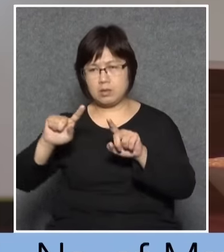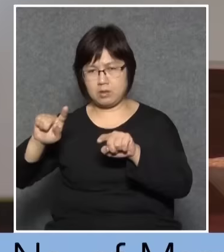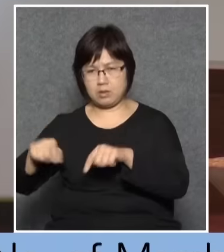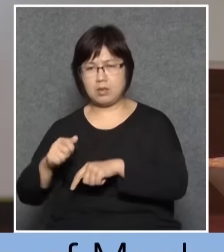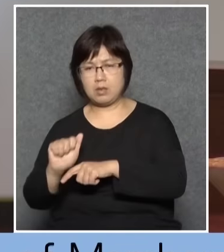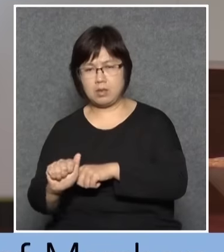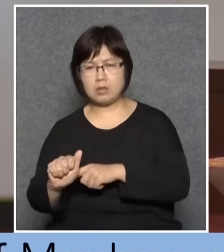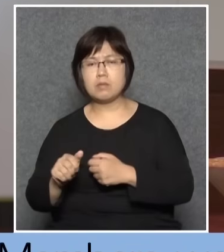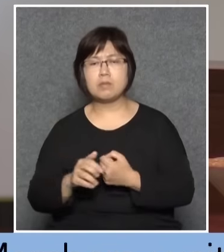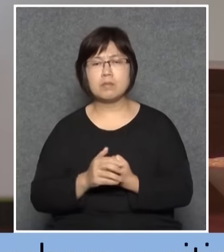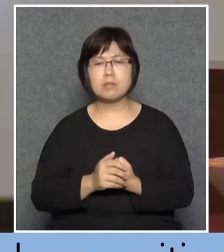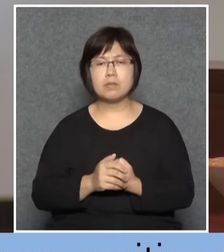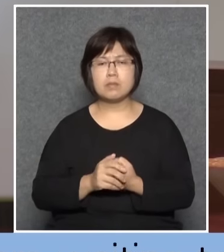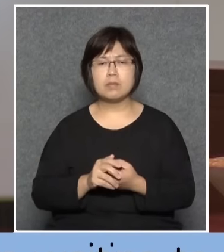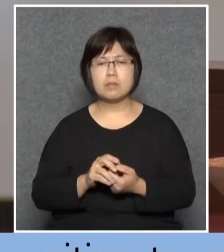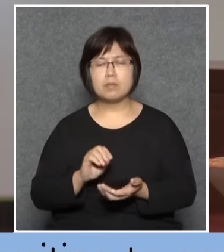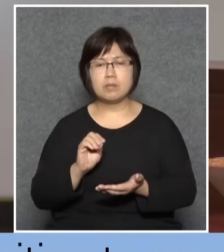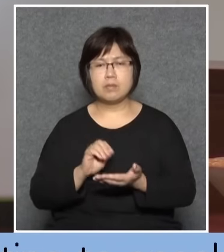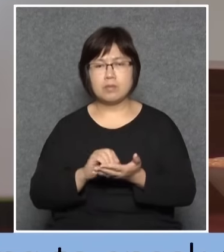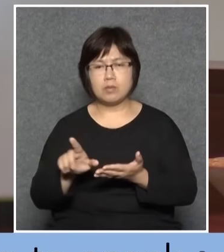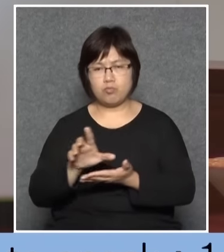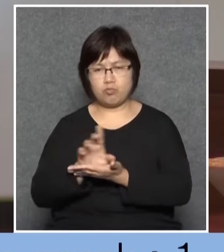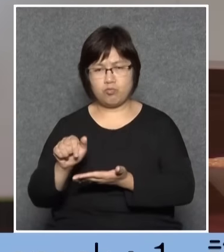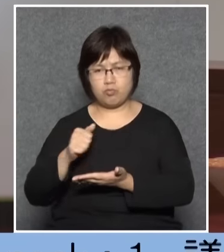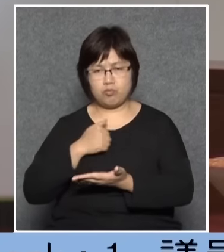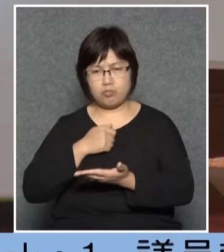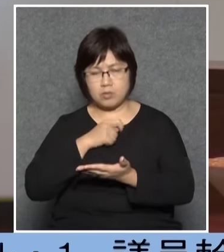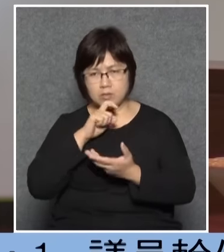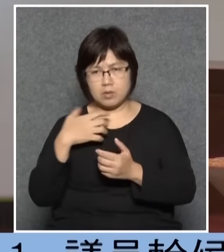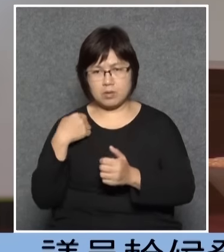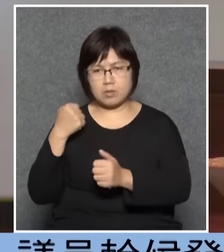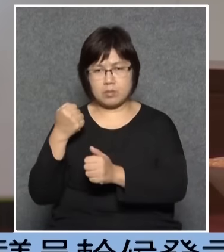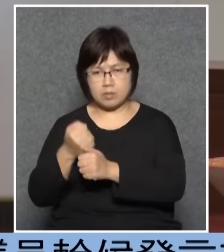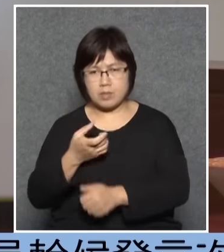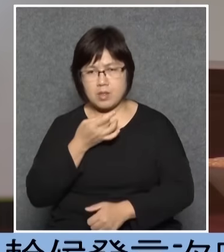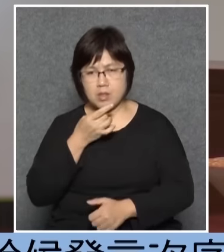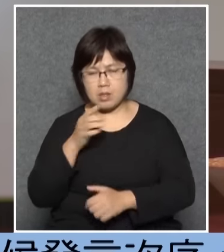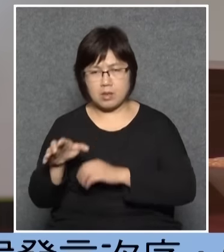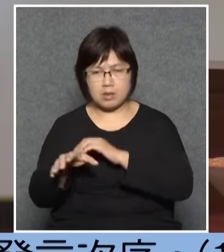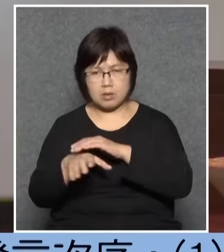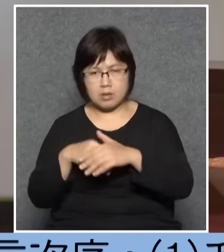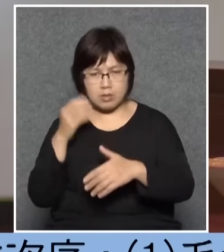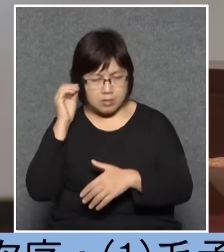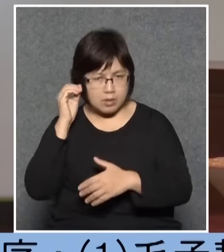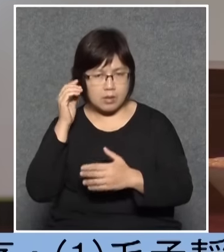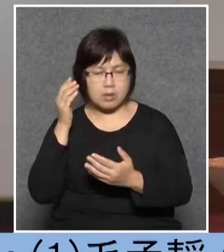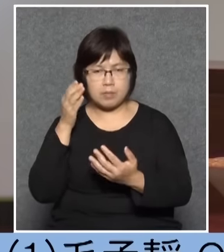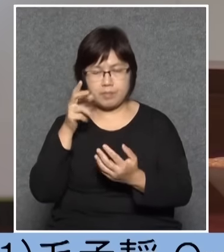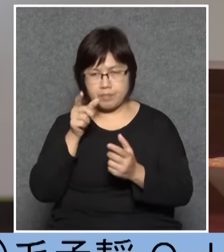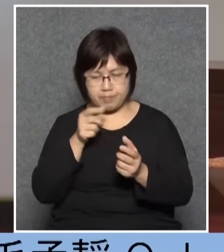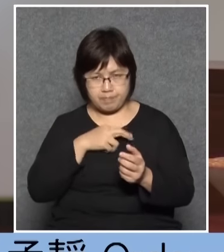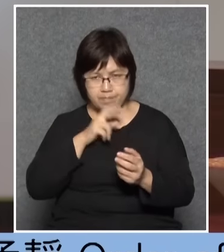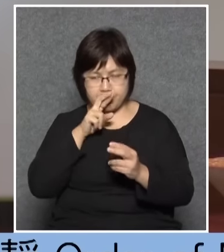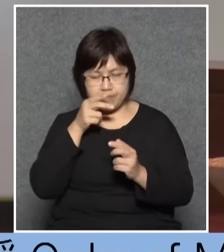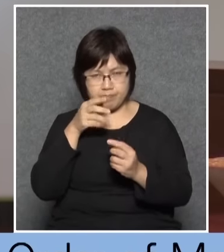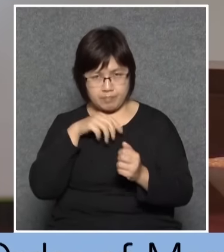48(A)(1)(c)(A) 條，就以定名專員需述明未獲授權嘅截取或者秘密監察嘅開始日期。另外第三個